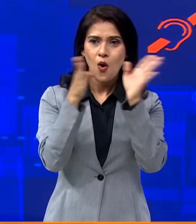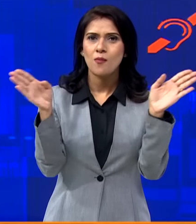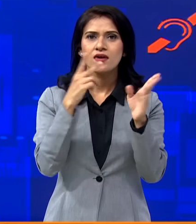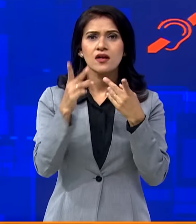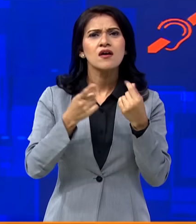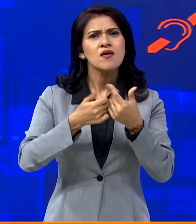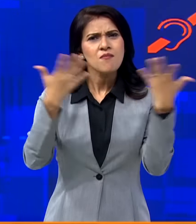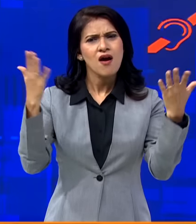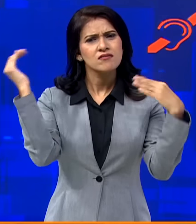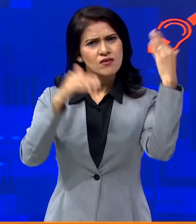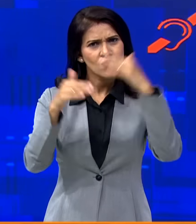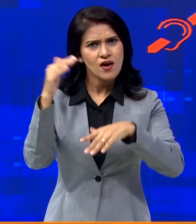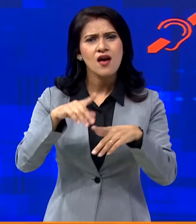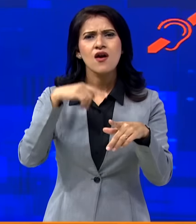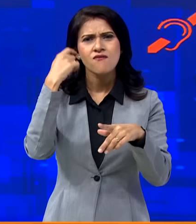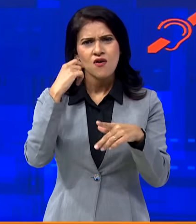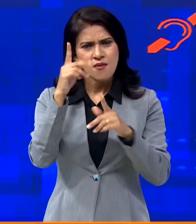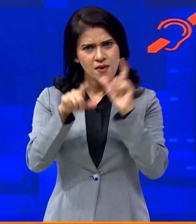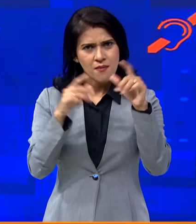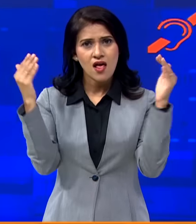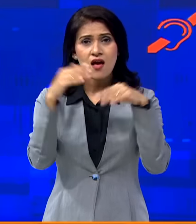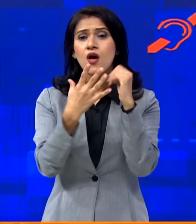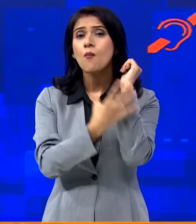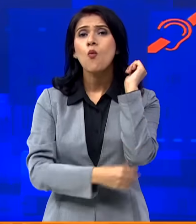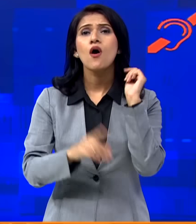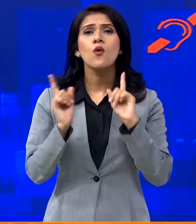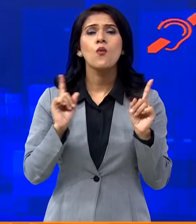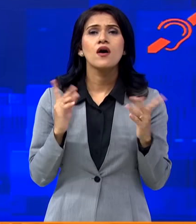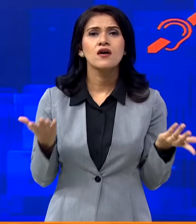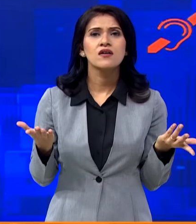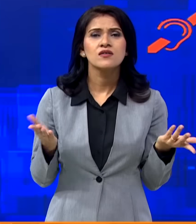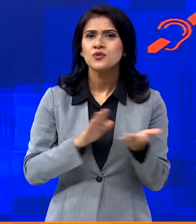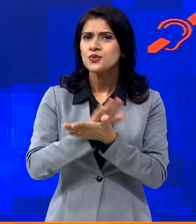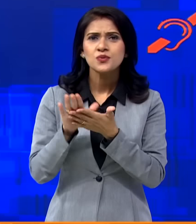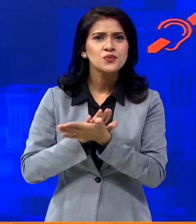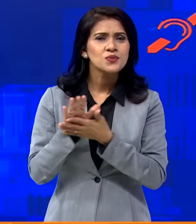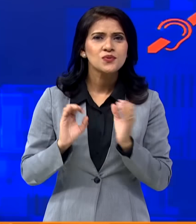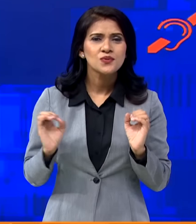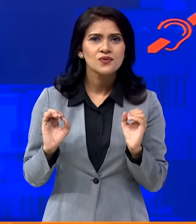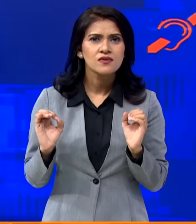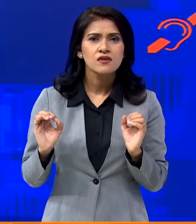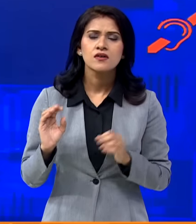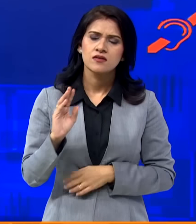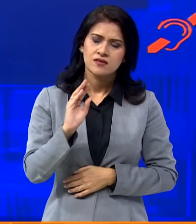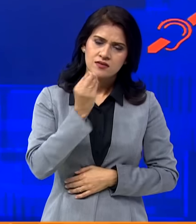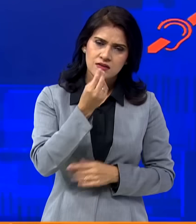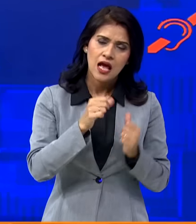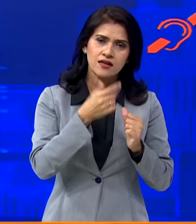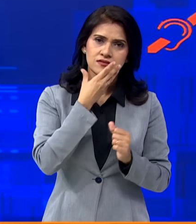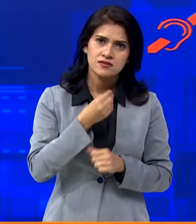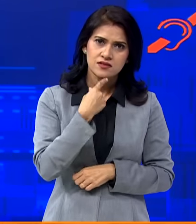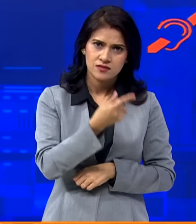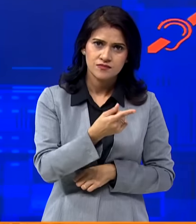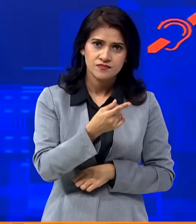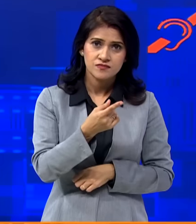पैसे वाले लोग थे गरीब मजदूर किसान कहां थे अच्छा इन बड़े-बड़े लोगों को फांसी दे दो ना